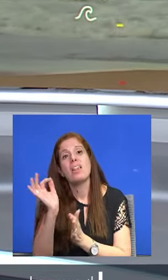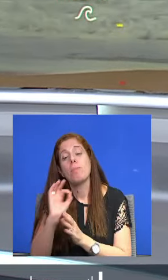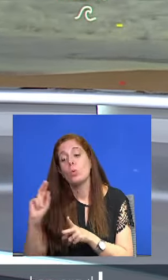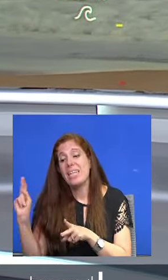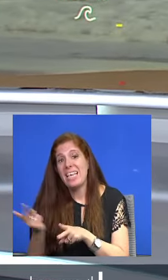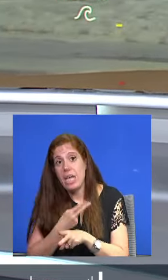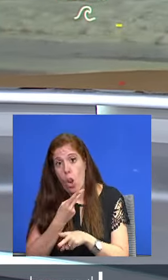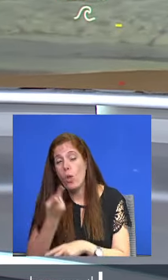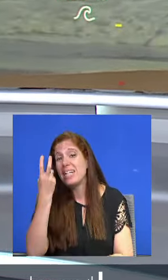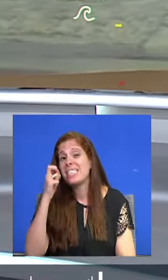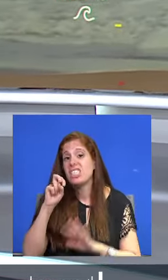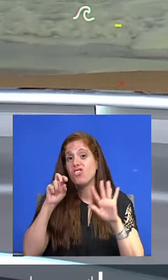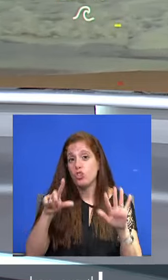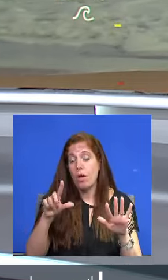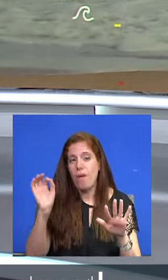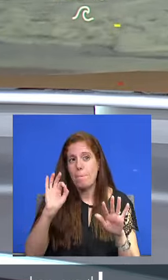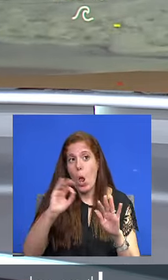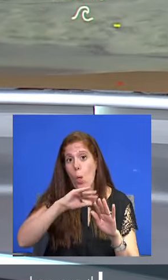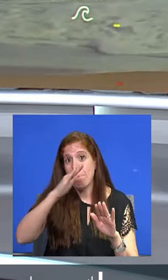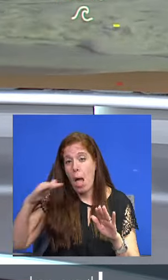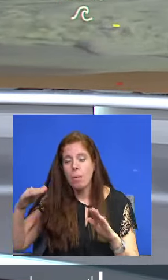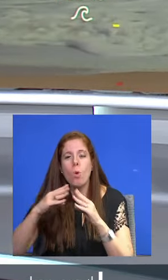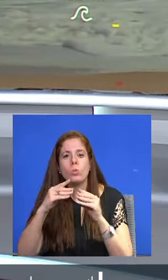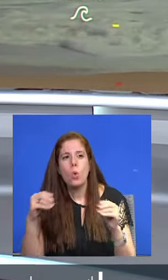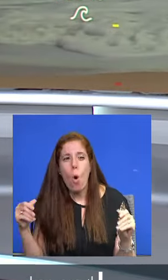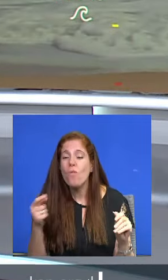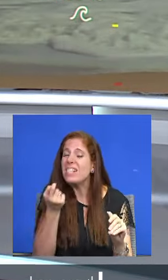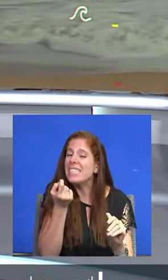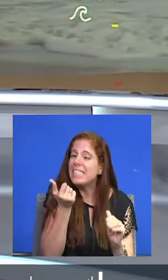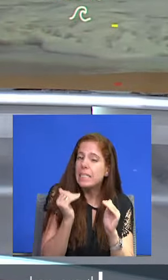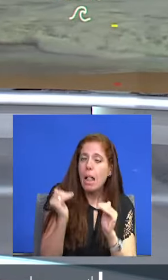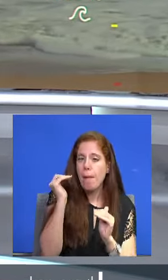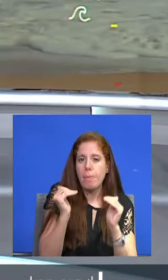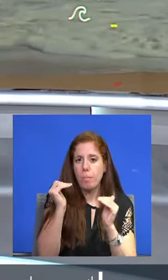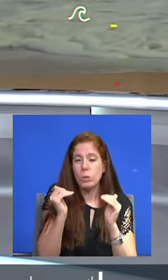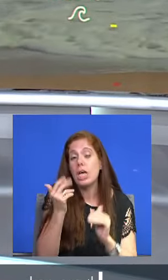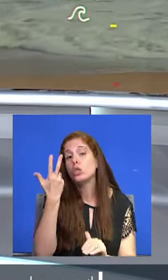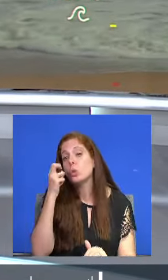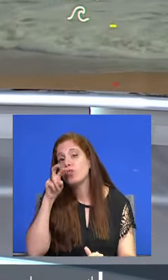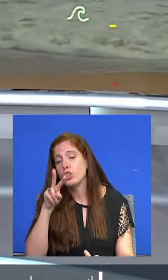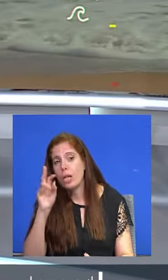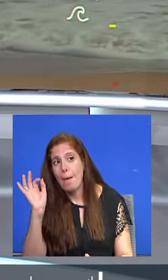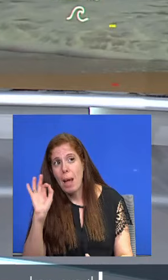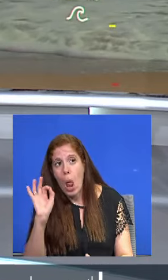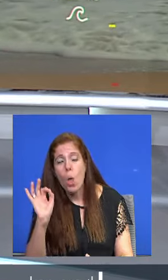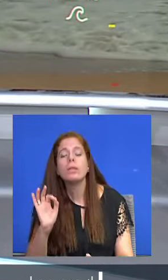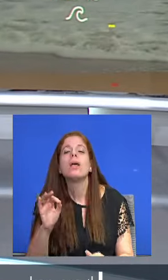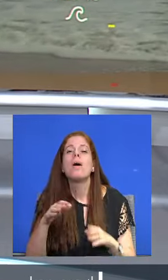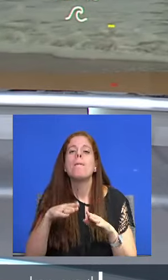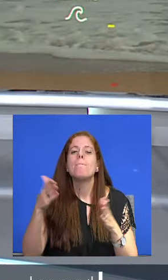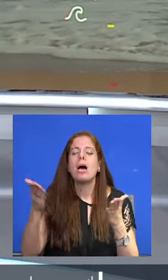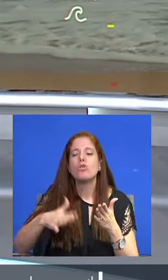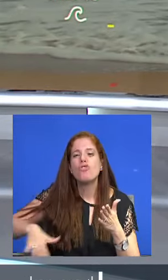לעונה, 27 מעלות בהרים. לאורך מישור החוף קצת מעל הממוצע לעונה, 32 מעלות. בשפלה